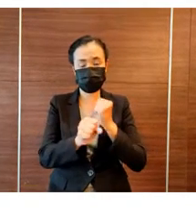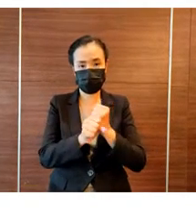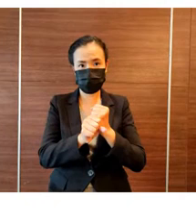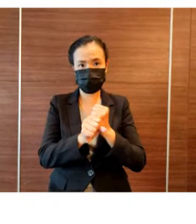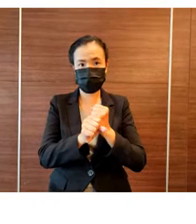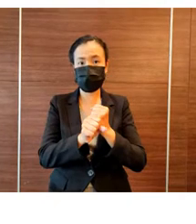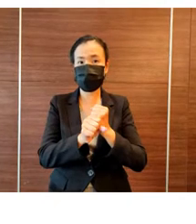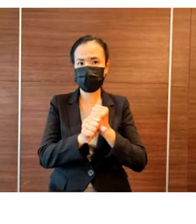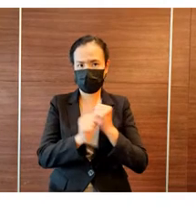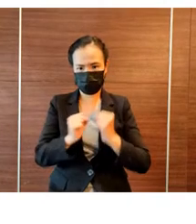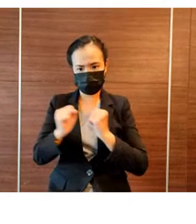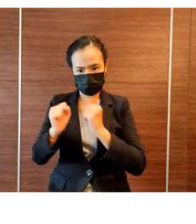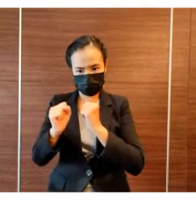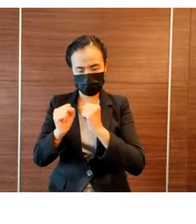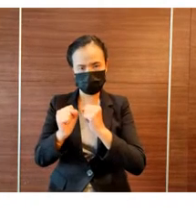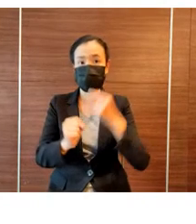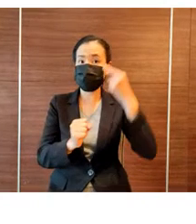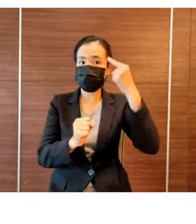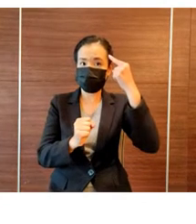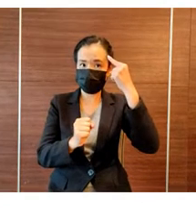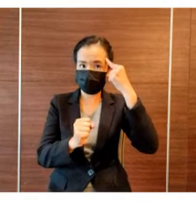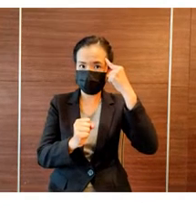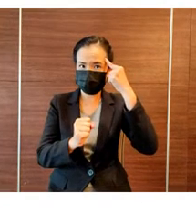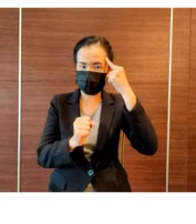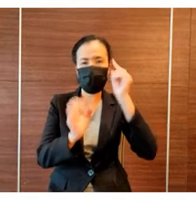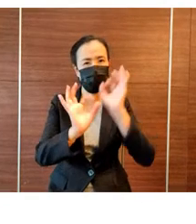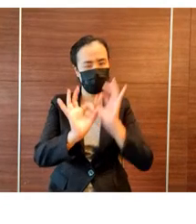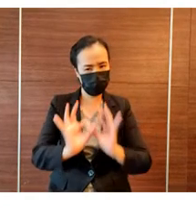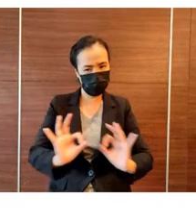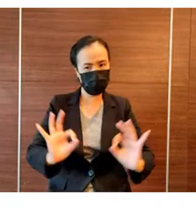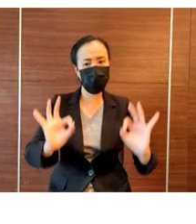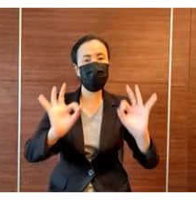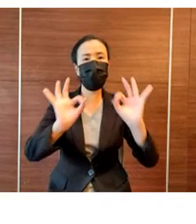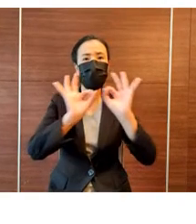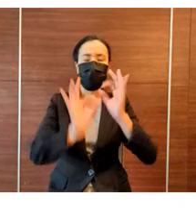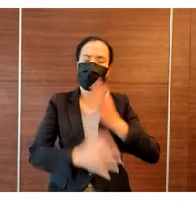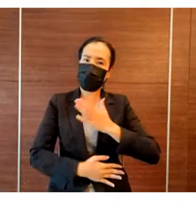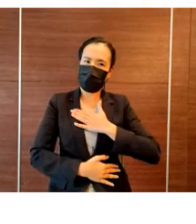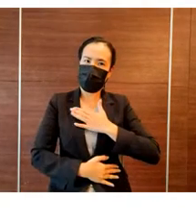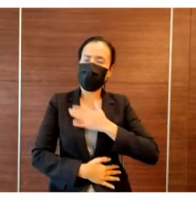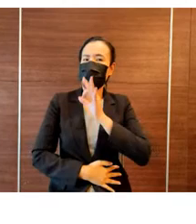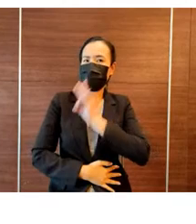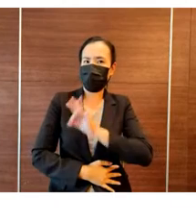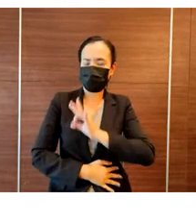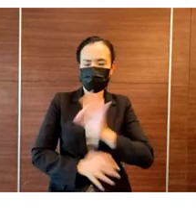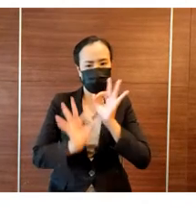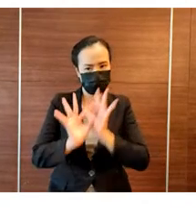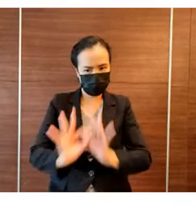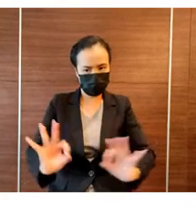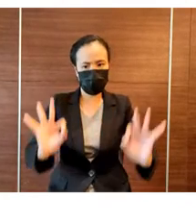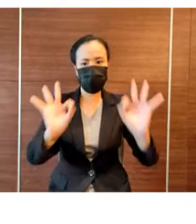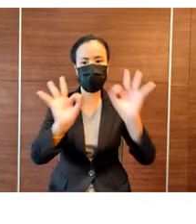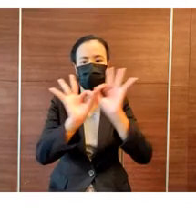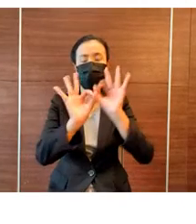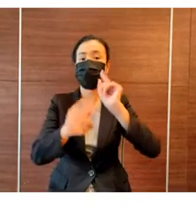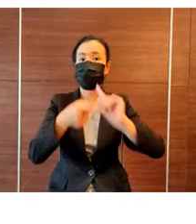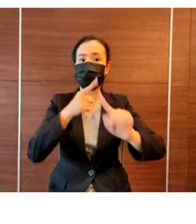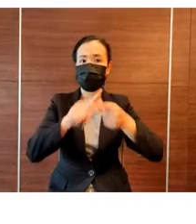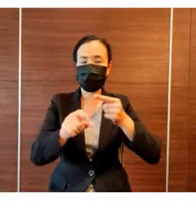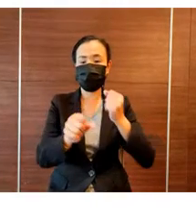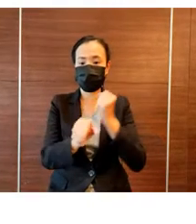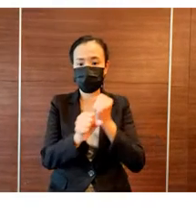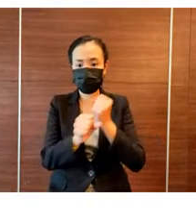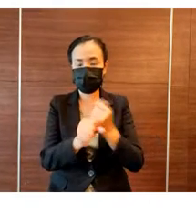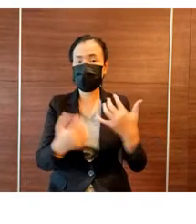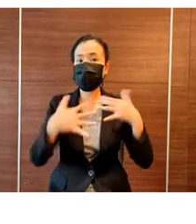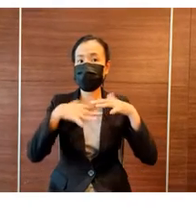แบบนี้เนี่ยมันค่อนข้างจะยิ่งใหญ่นะตัวเราเองเรารู้สึกว่ายิ่งใหญ่มากแล้วก็เรามีเพื่อนหลายๆองค์กรที่ทำงานคุกคีกับค